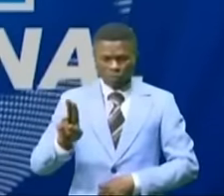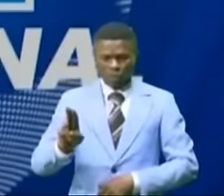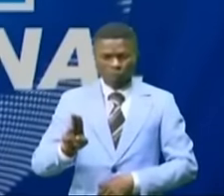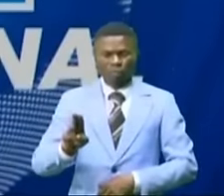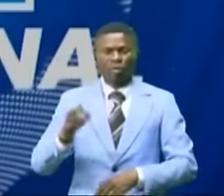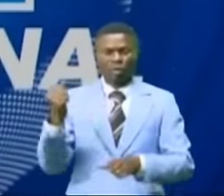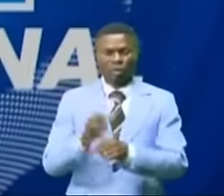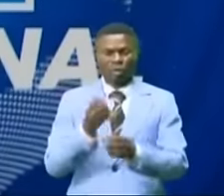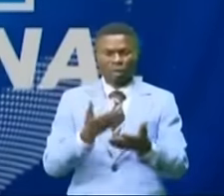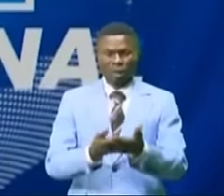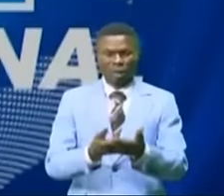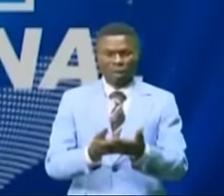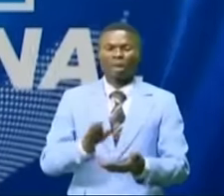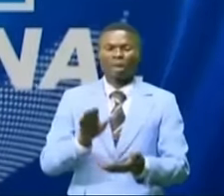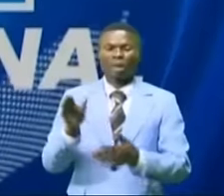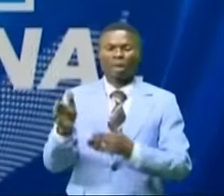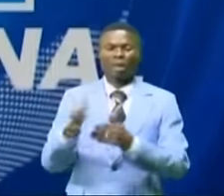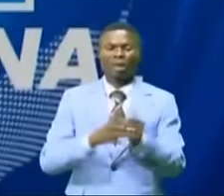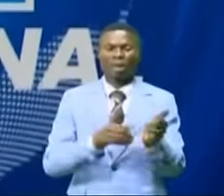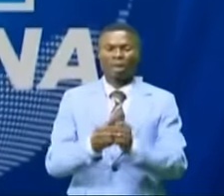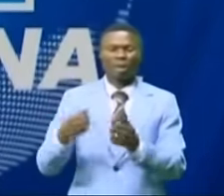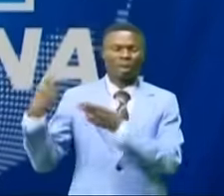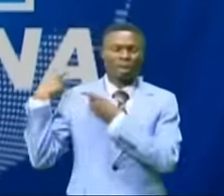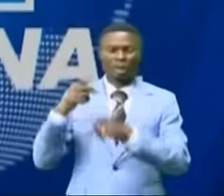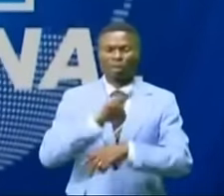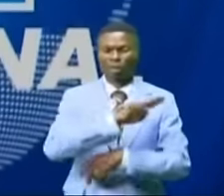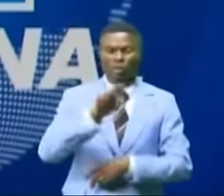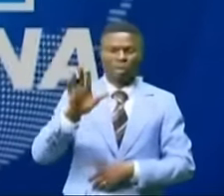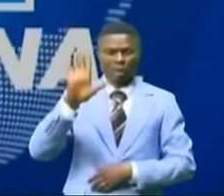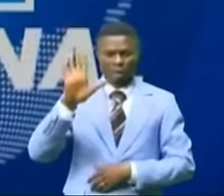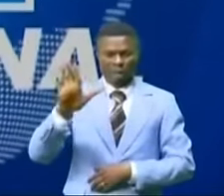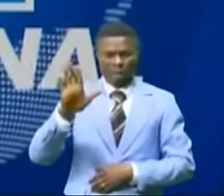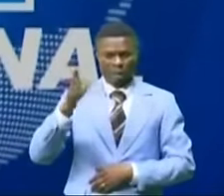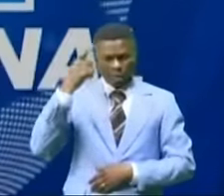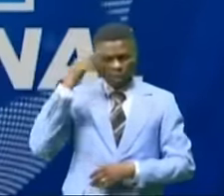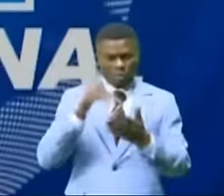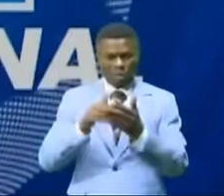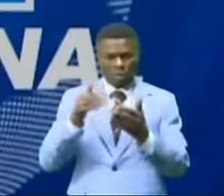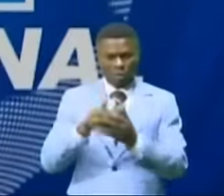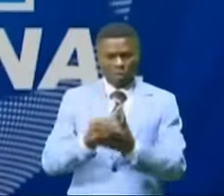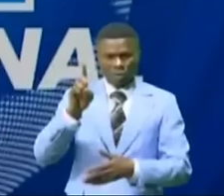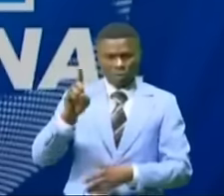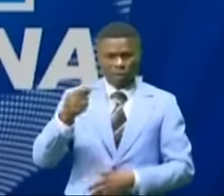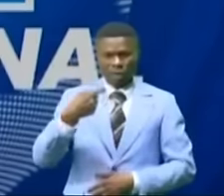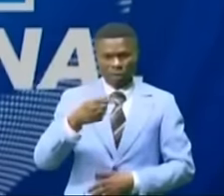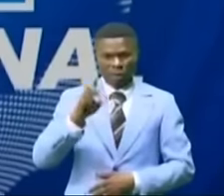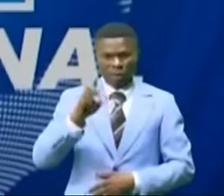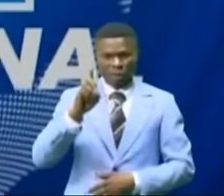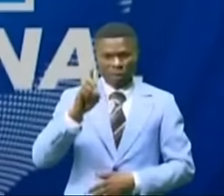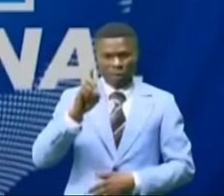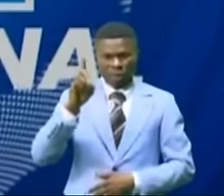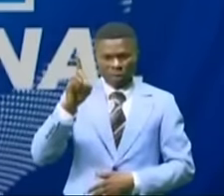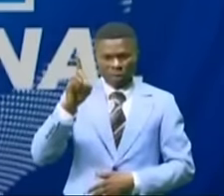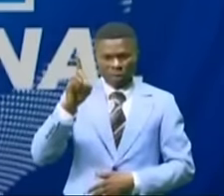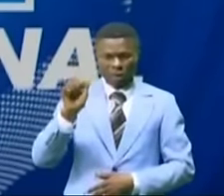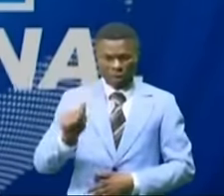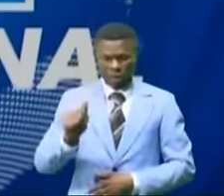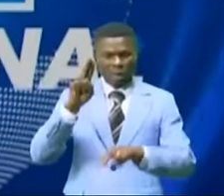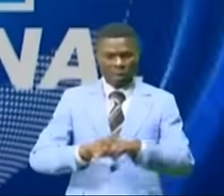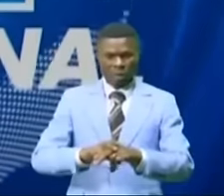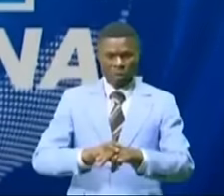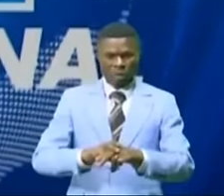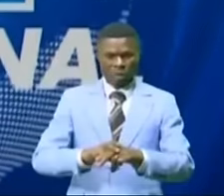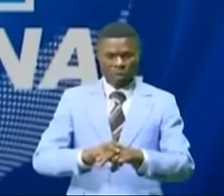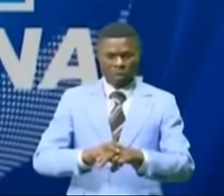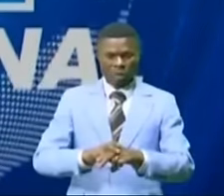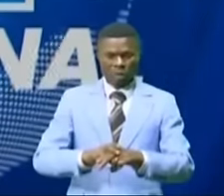été prohibée. Depuis 2005, pour faire pression sur la DGDA, ils s'y sont installés de